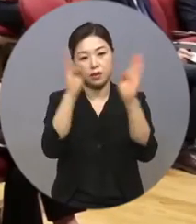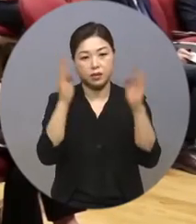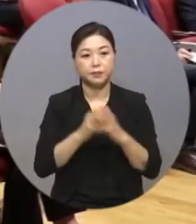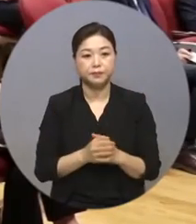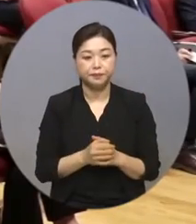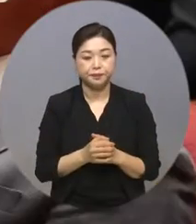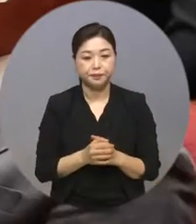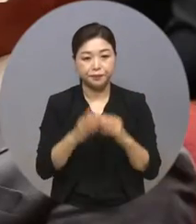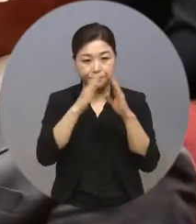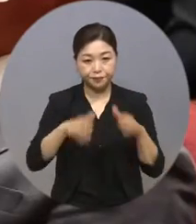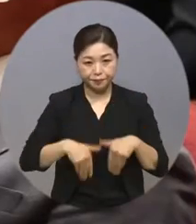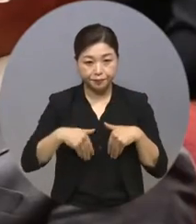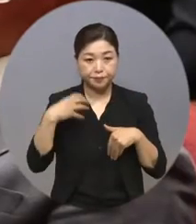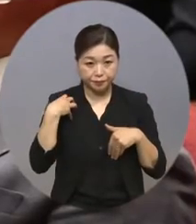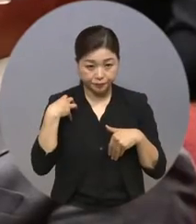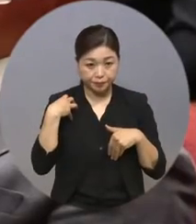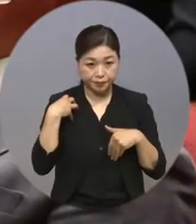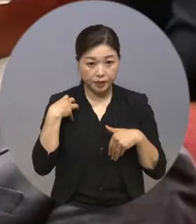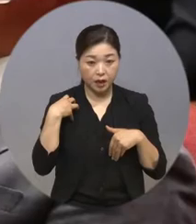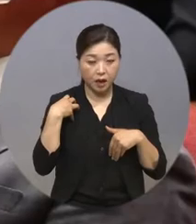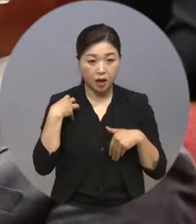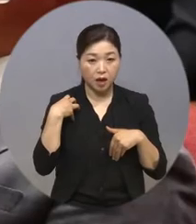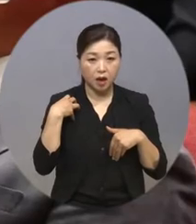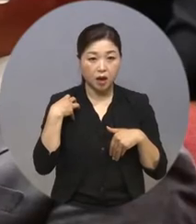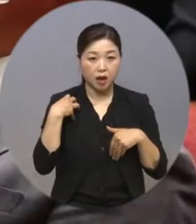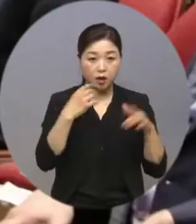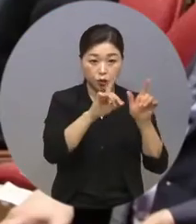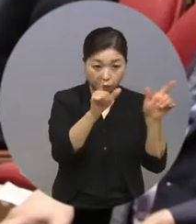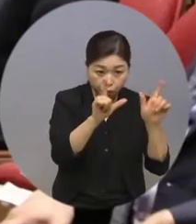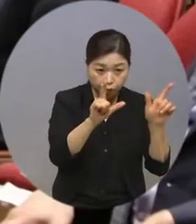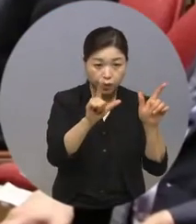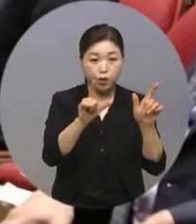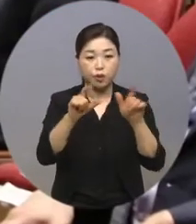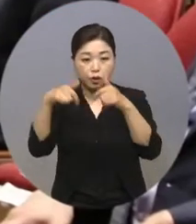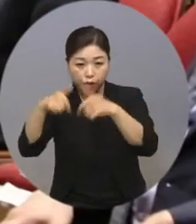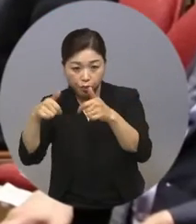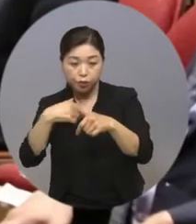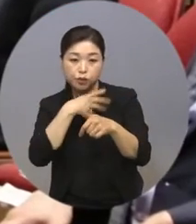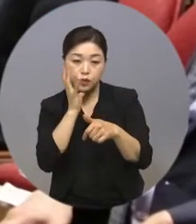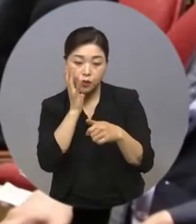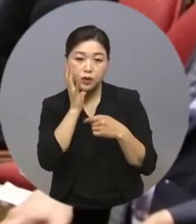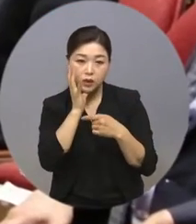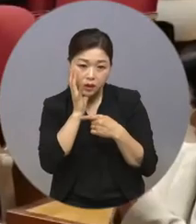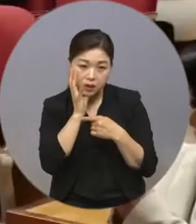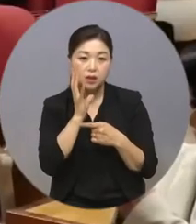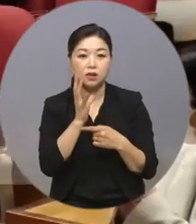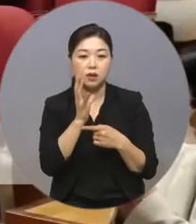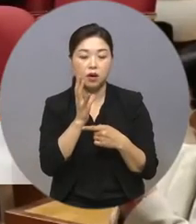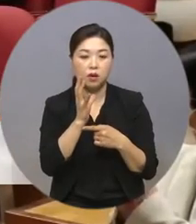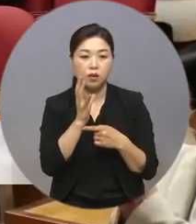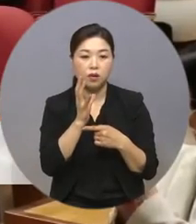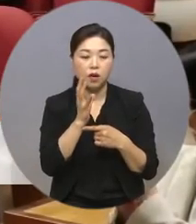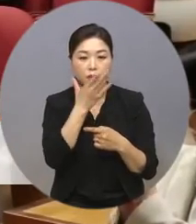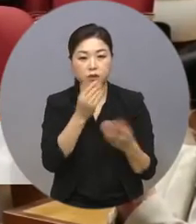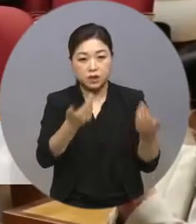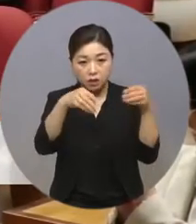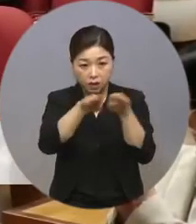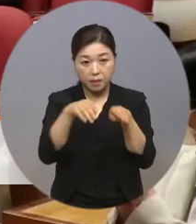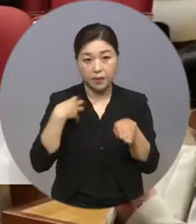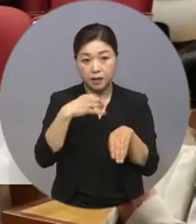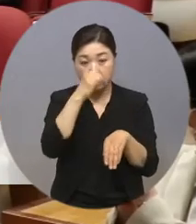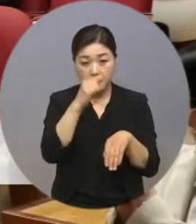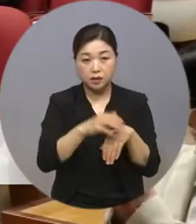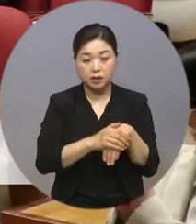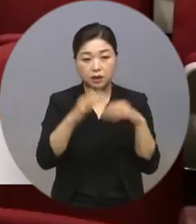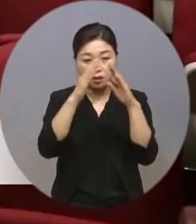전라남도가 주최하고 전라남도 동부와 서부 노인보호전문기관이 주관하는 이번 기념행사에는 관계자와 전라남도 22개